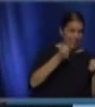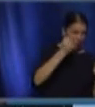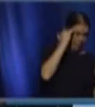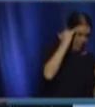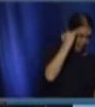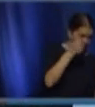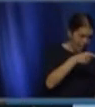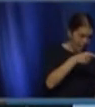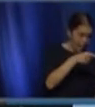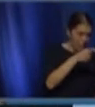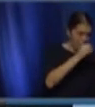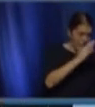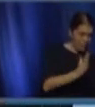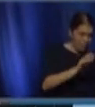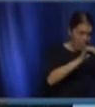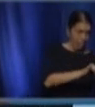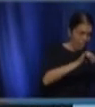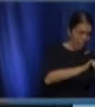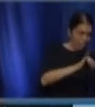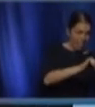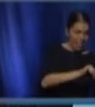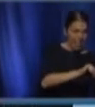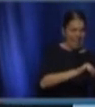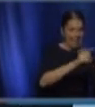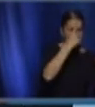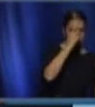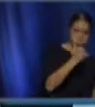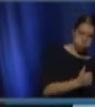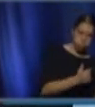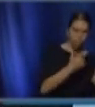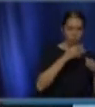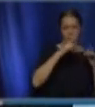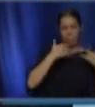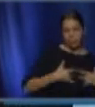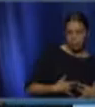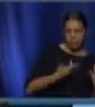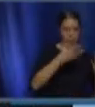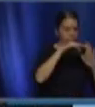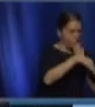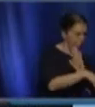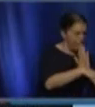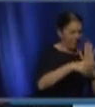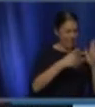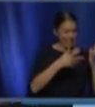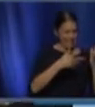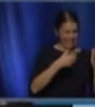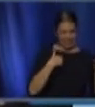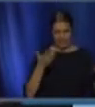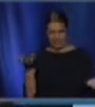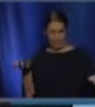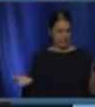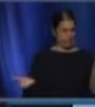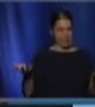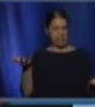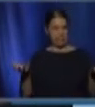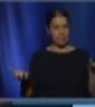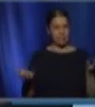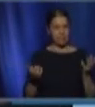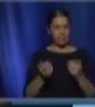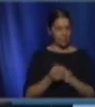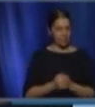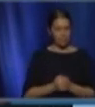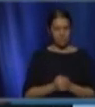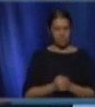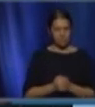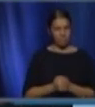santé mentale chez les Québécois? On ne veut pas ni un ni l'autre. Mais on est pris à choisir de dire, est-ce qu'on peut faire des